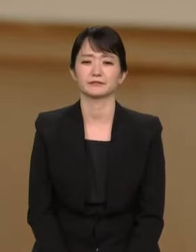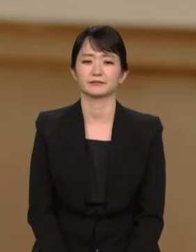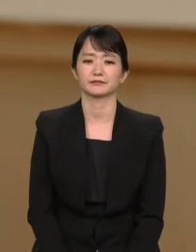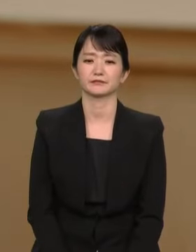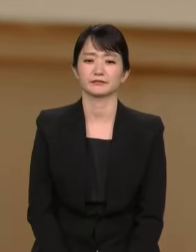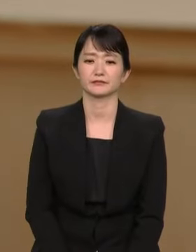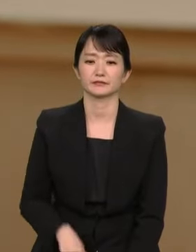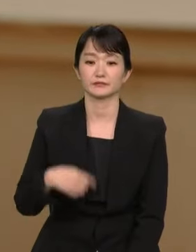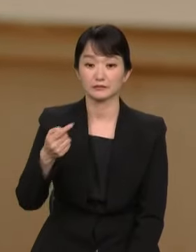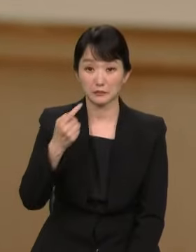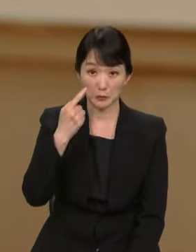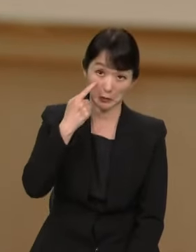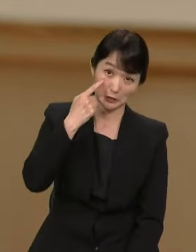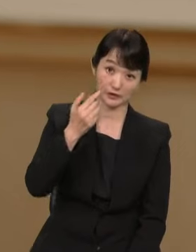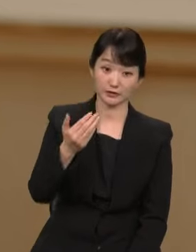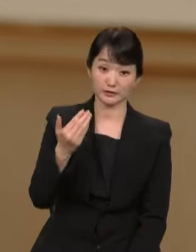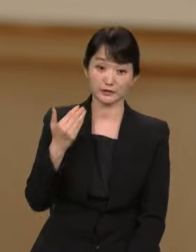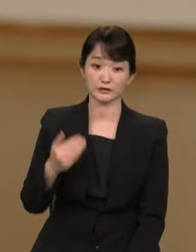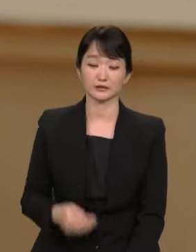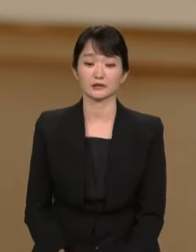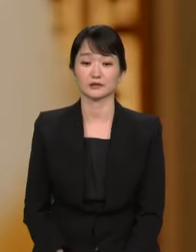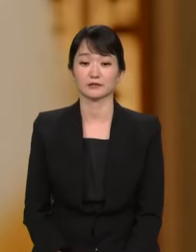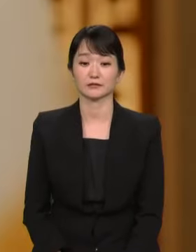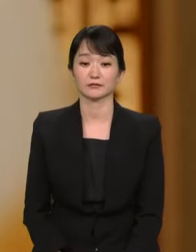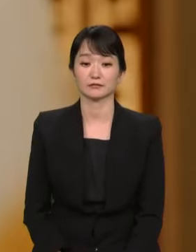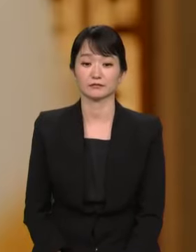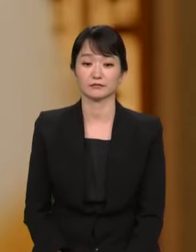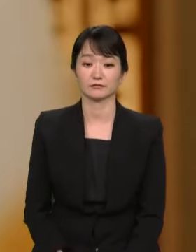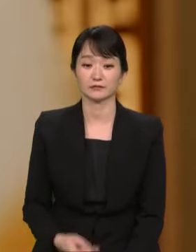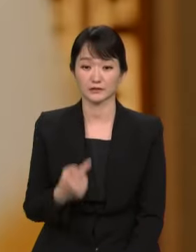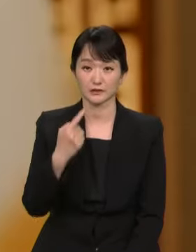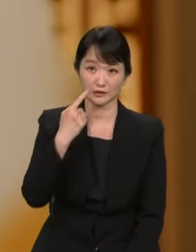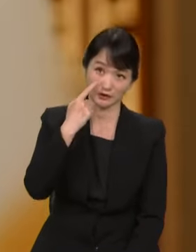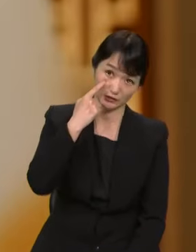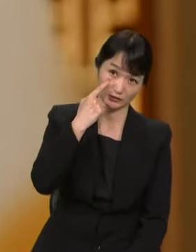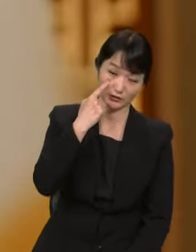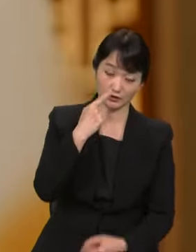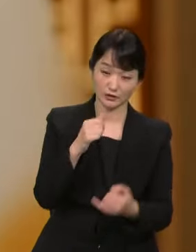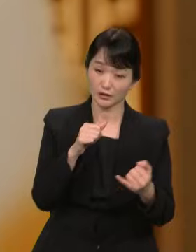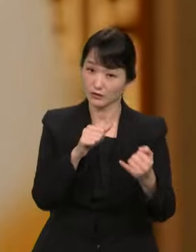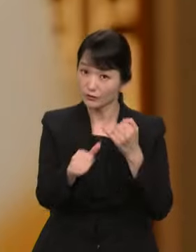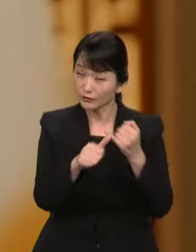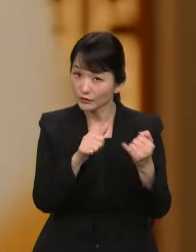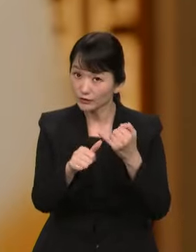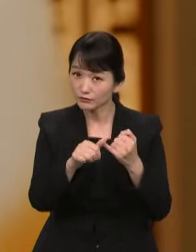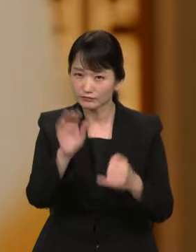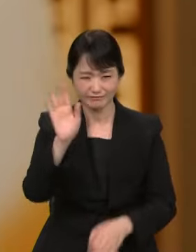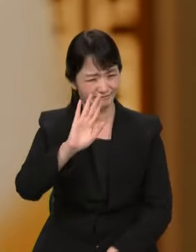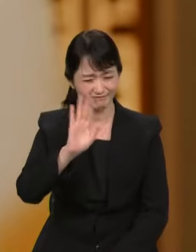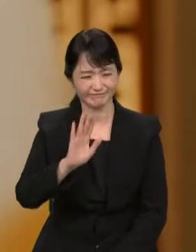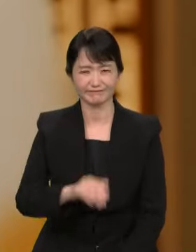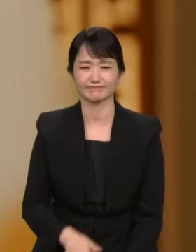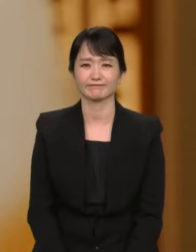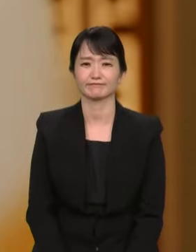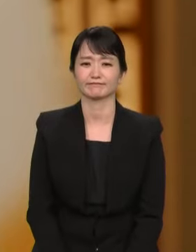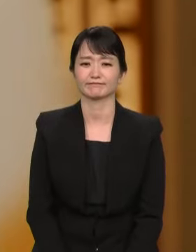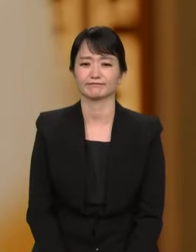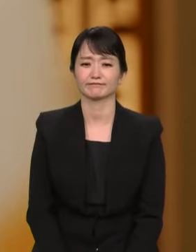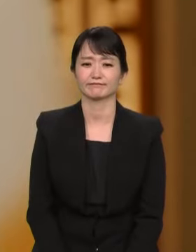다음 이슈로 넘어가기 전에 그 이슈 가지고서 네. 부부싸움 하셨어요? 전혀 안 했습니다.